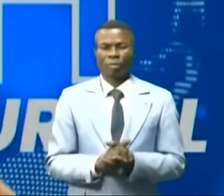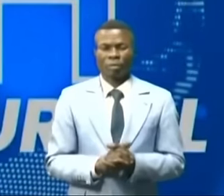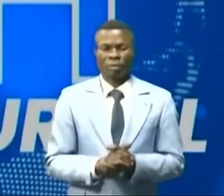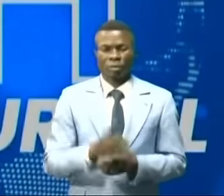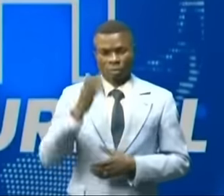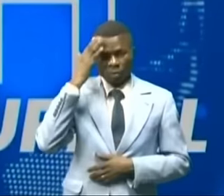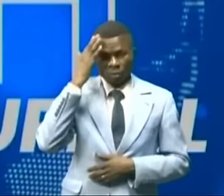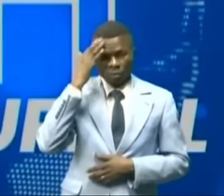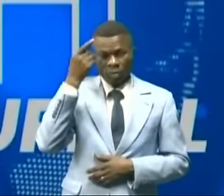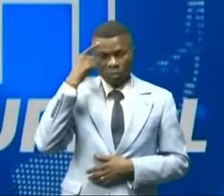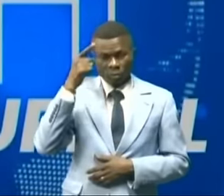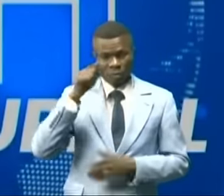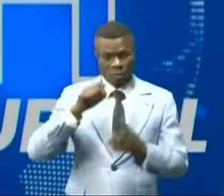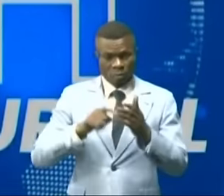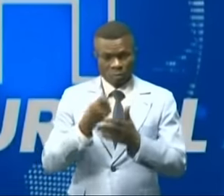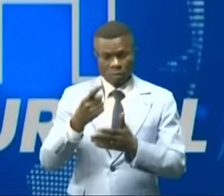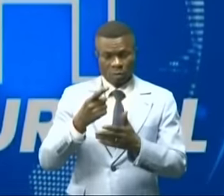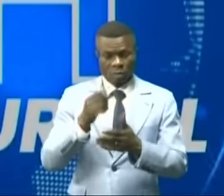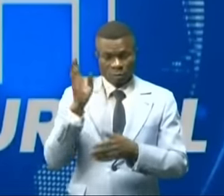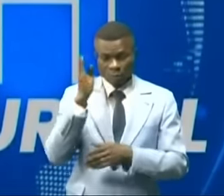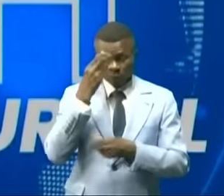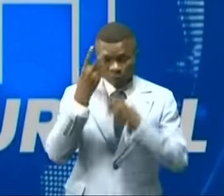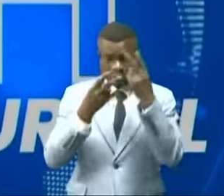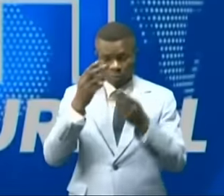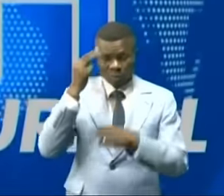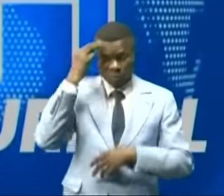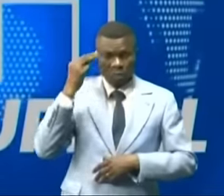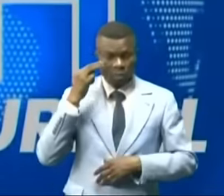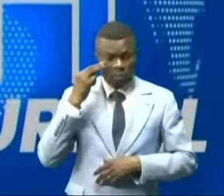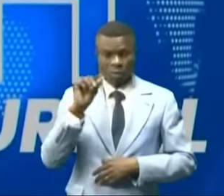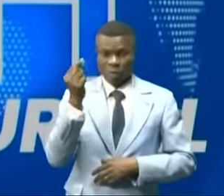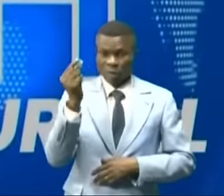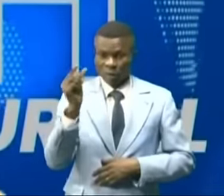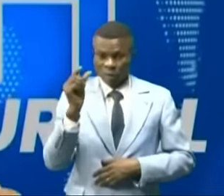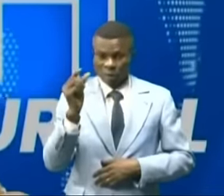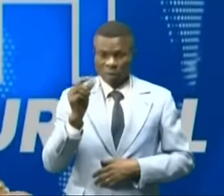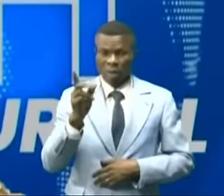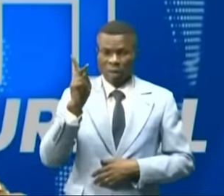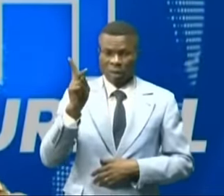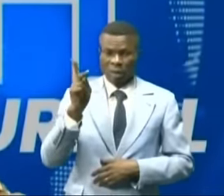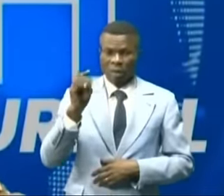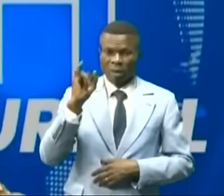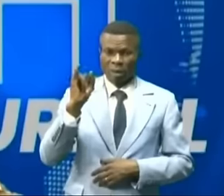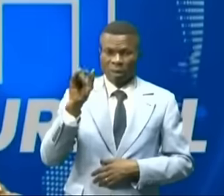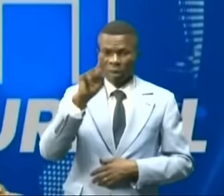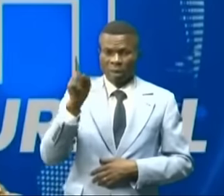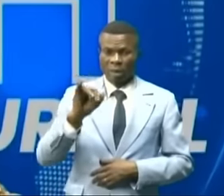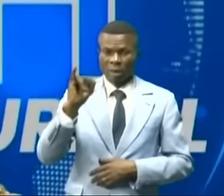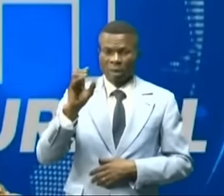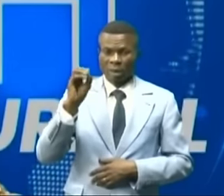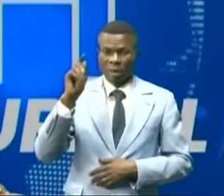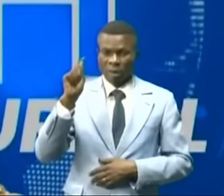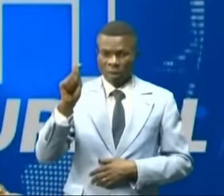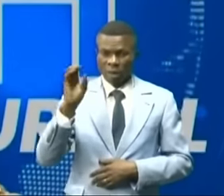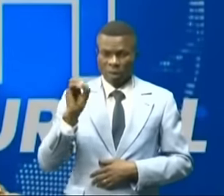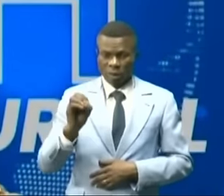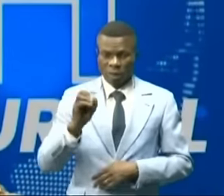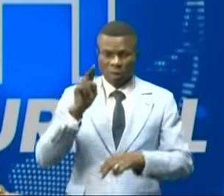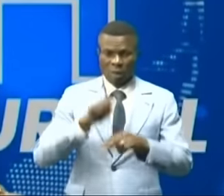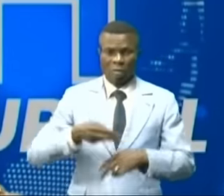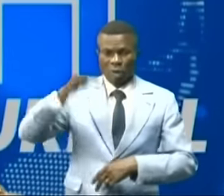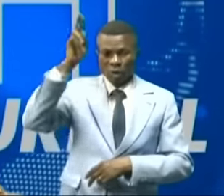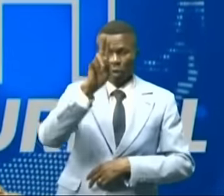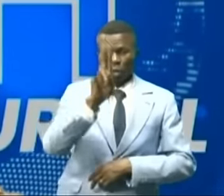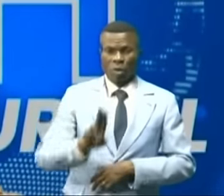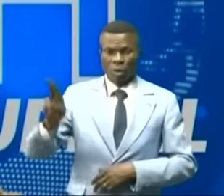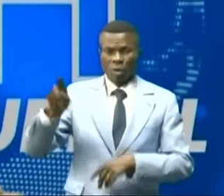Sachez que pour sa première itinérance, le ministre des Mines, Kizito Pakabomba, était dans le Haut-Tuélé et